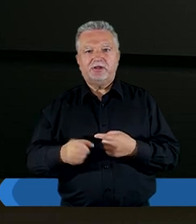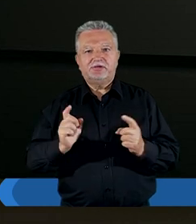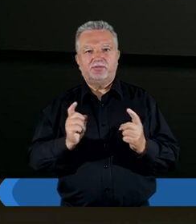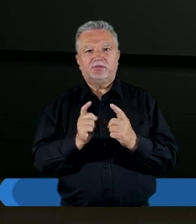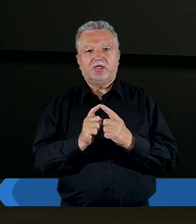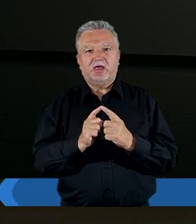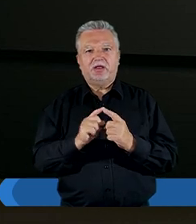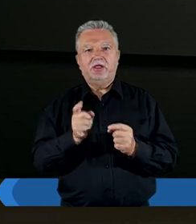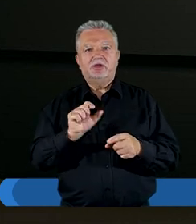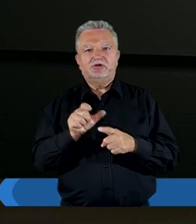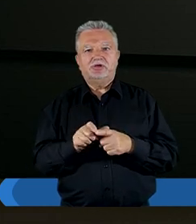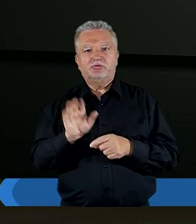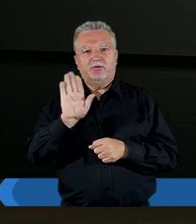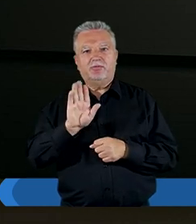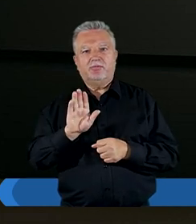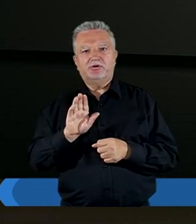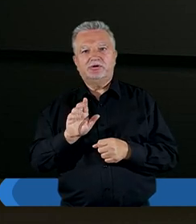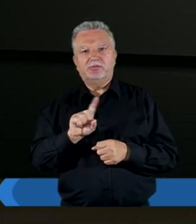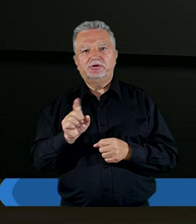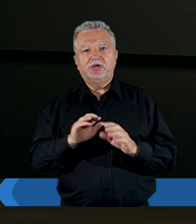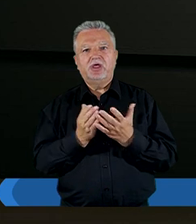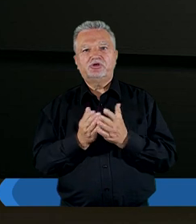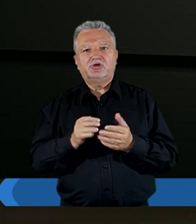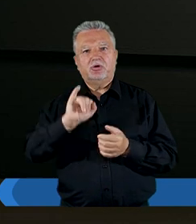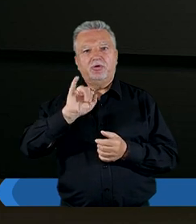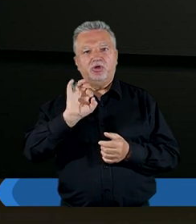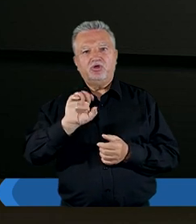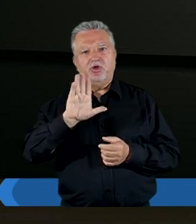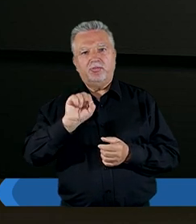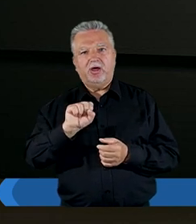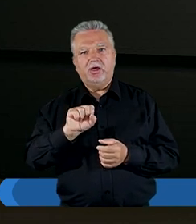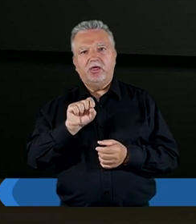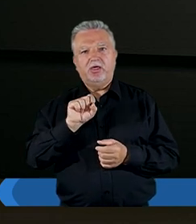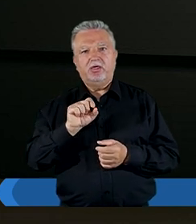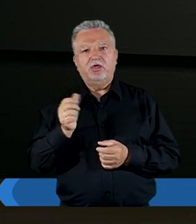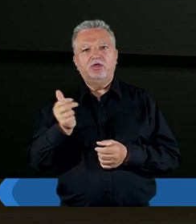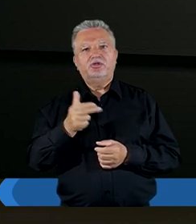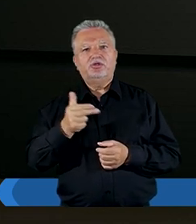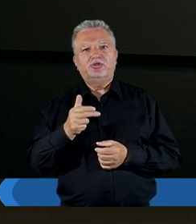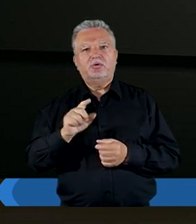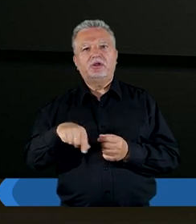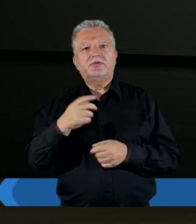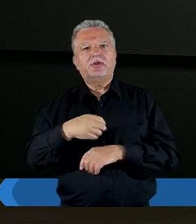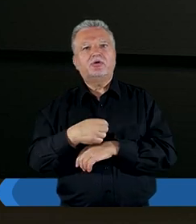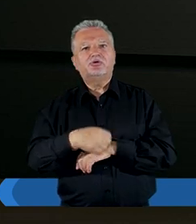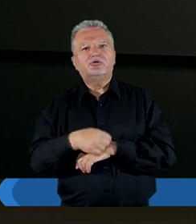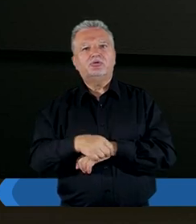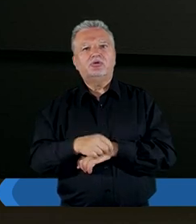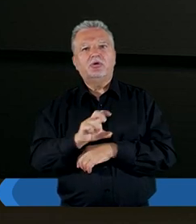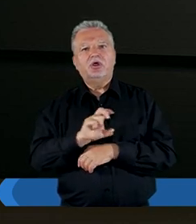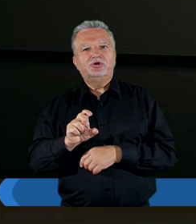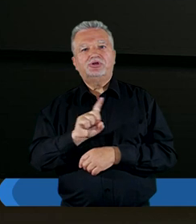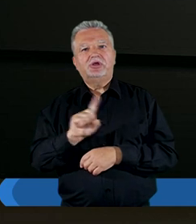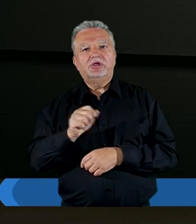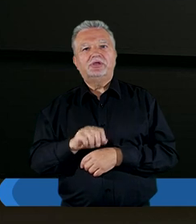kolejne spotkanie ze Słowem Bożym, z Księgą Hioba. Będzie to zatytułowane studium "Czyż za darmo